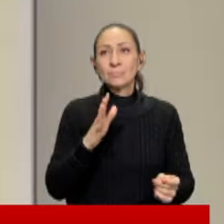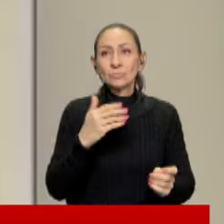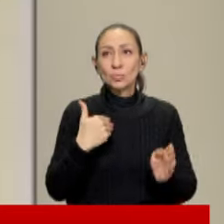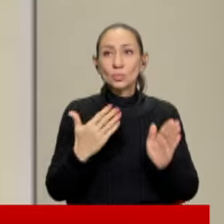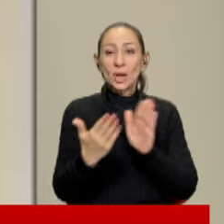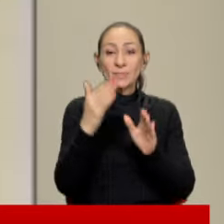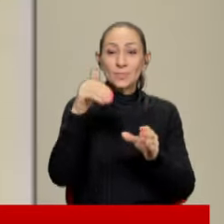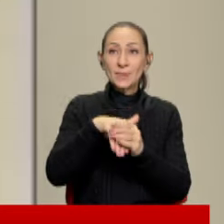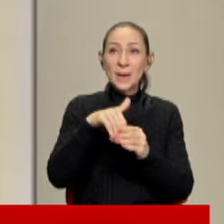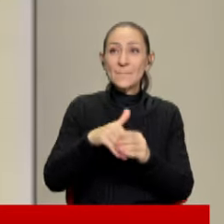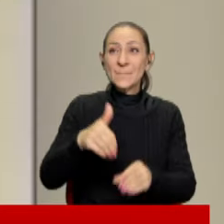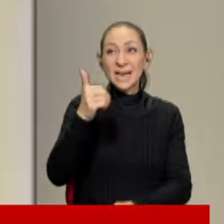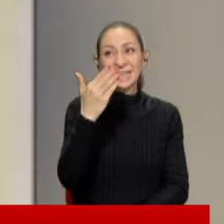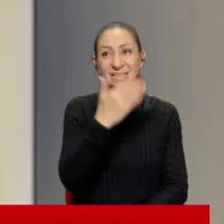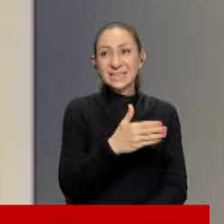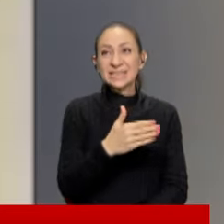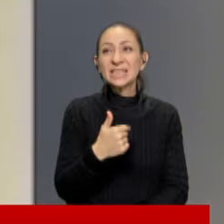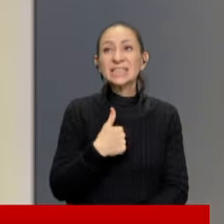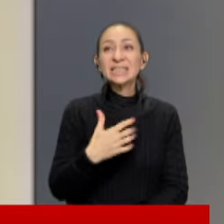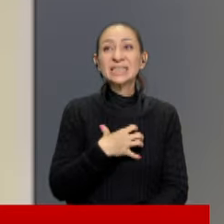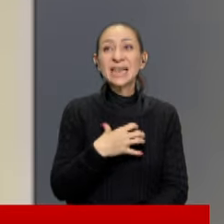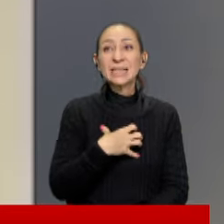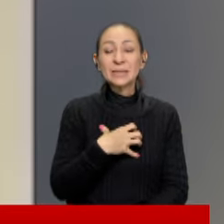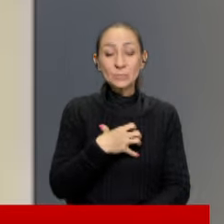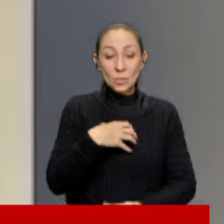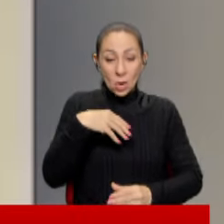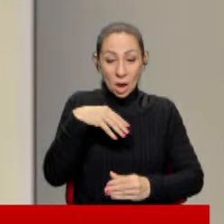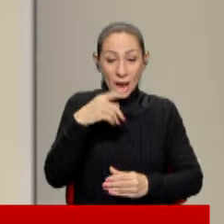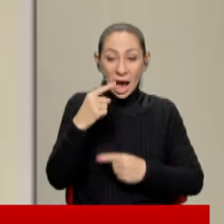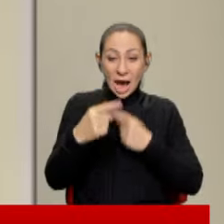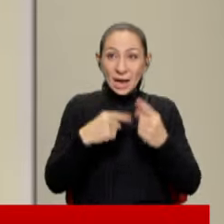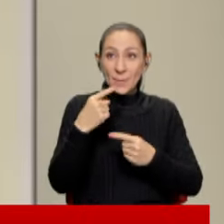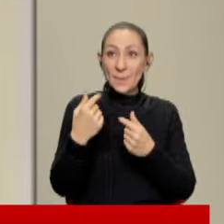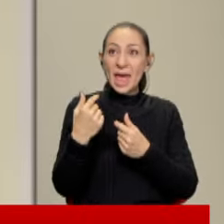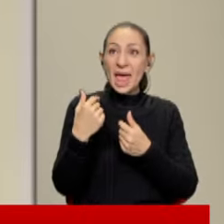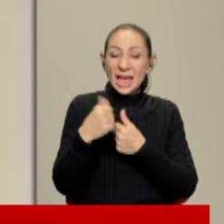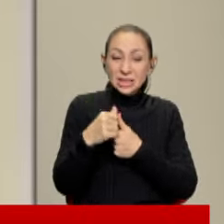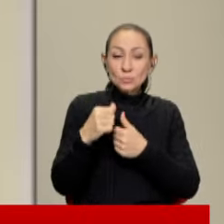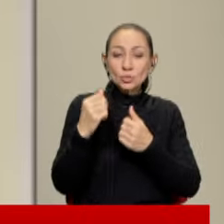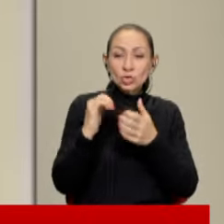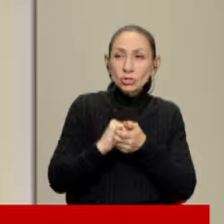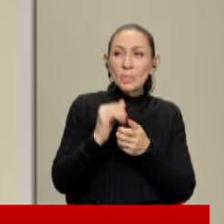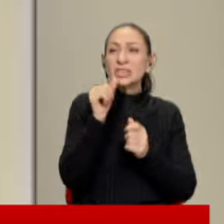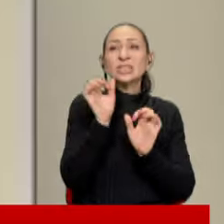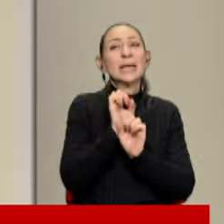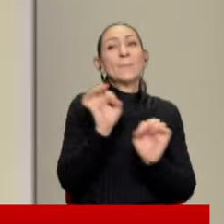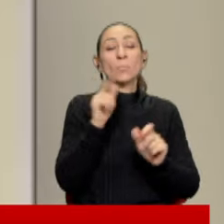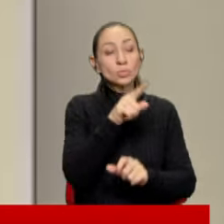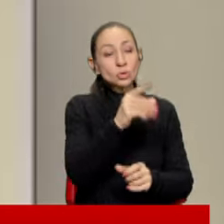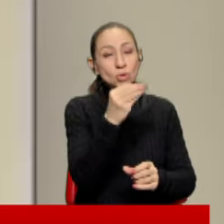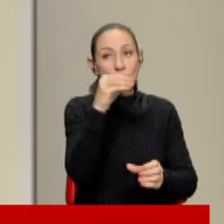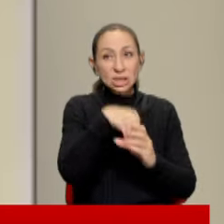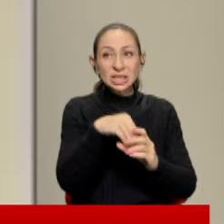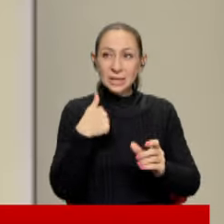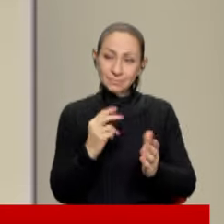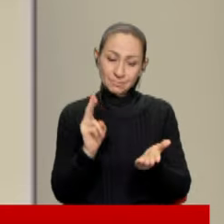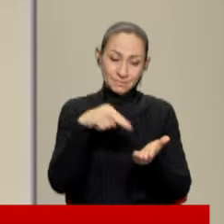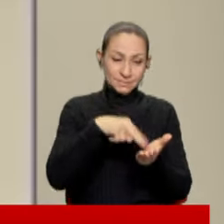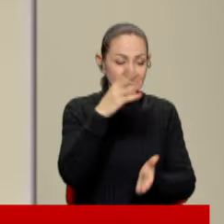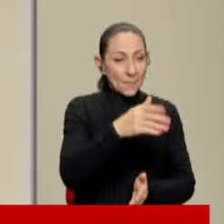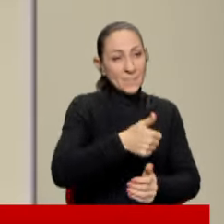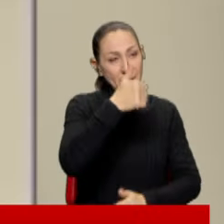muhalefet milletvekilleri bakana gitsin. Kendi bir seçmenim, kendi bir akrabam, eşim, dostum ömrümde yapmadım. Bu çocuk için kalktım gittim Sayın